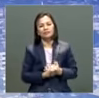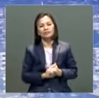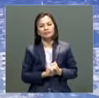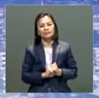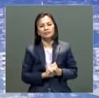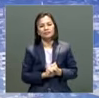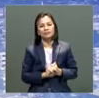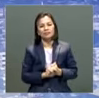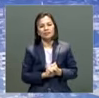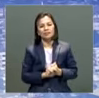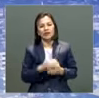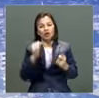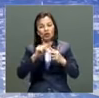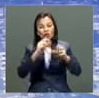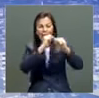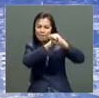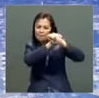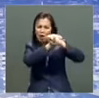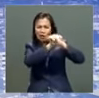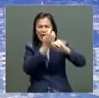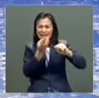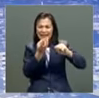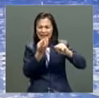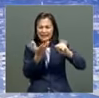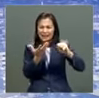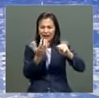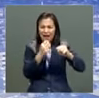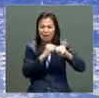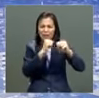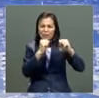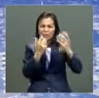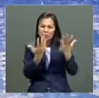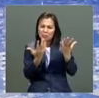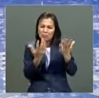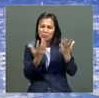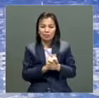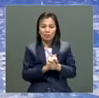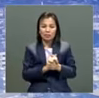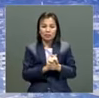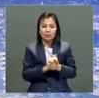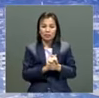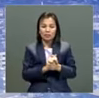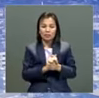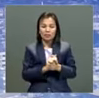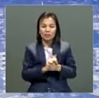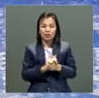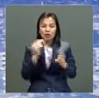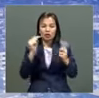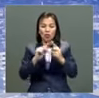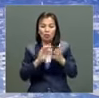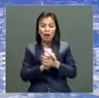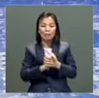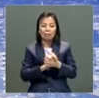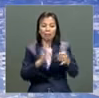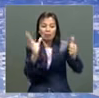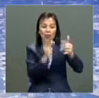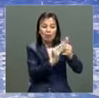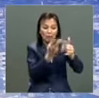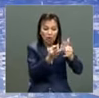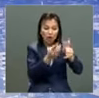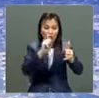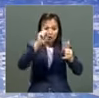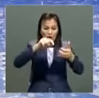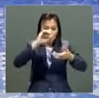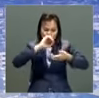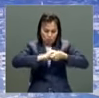ผ่อนลงมานิดนึงการตกมาหน่อยอย่างที่บอกนะครับว่าการที่จะทำให้ลดโรคได้จะต้องมีการร่ว